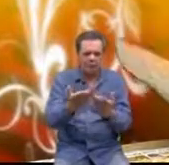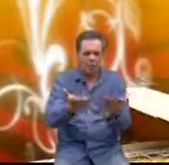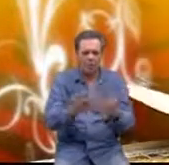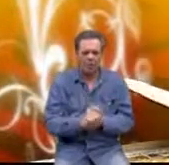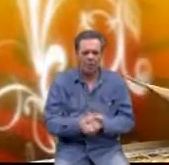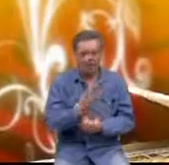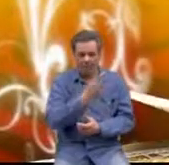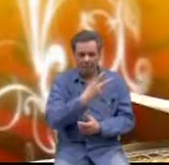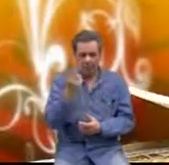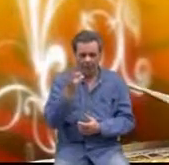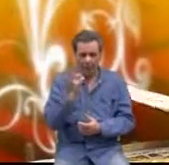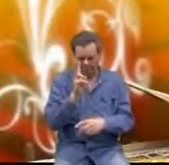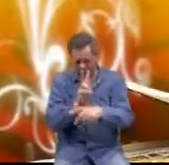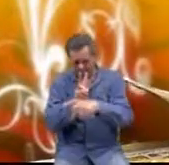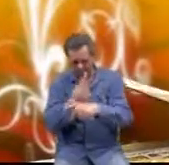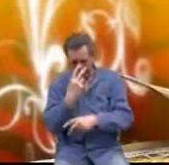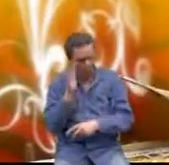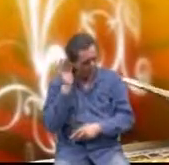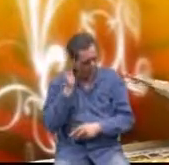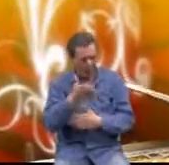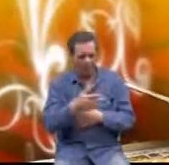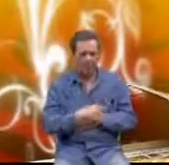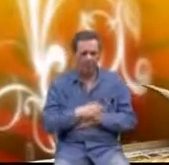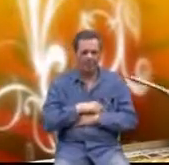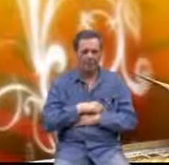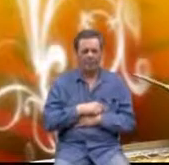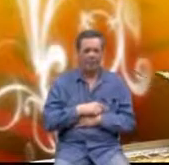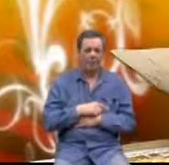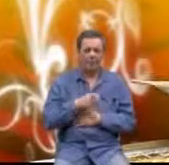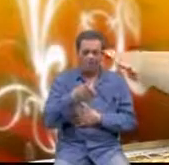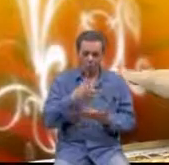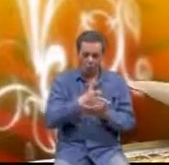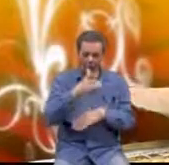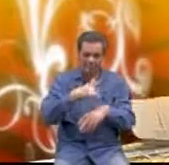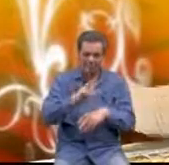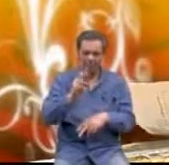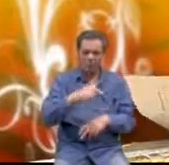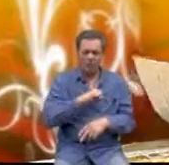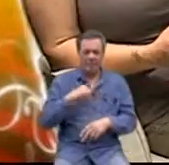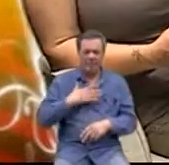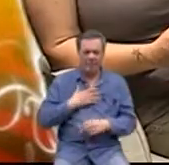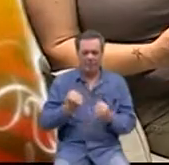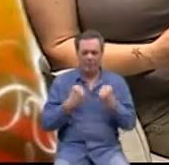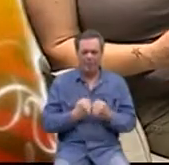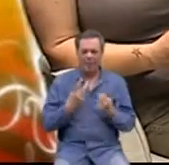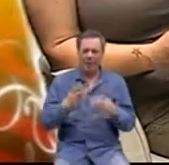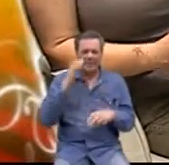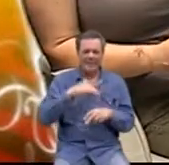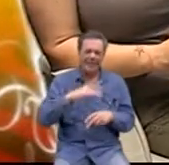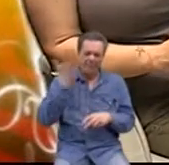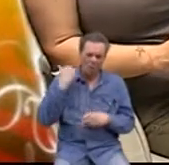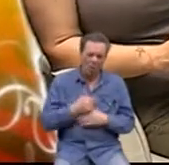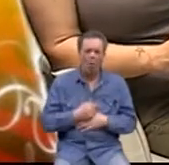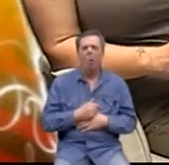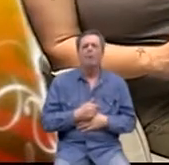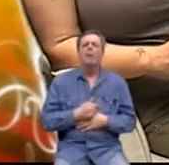Dragi gledatelji, budite pažljivi. Pa ako vam nešto fali, kroz ove ciljeve možete i sebe ojačati. Glavni cilj nam je bio ovim sajmom